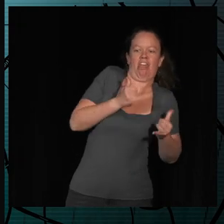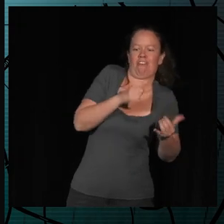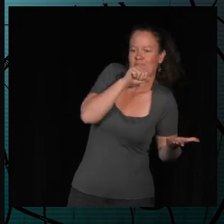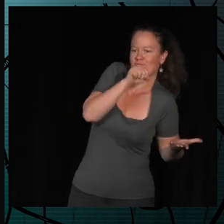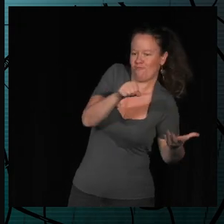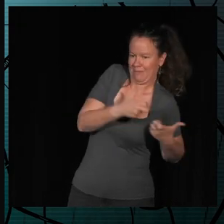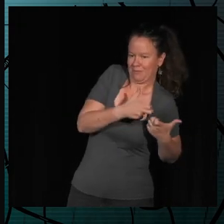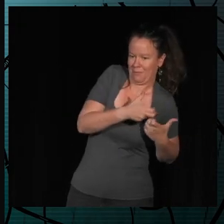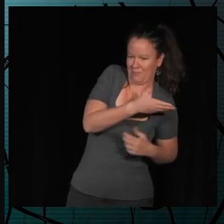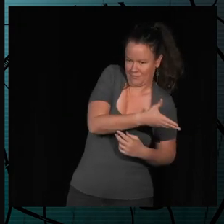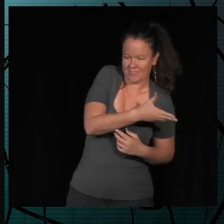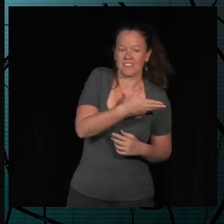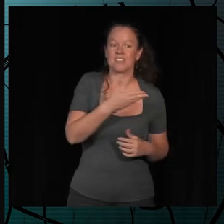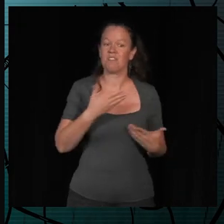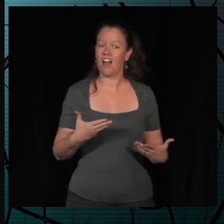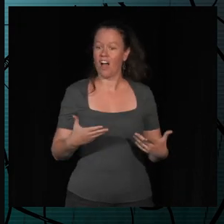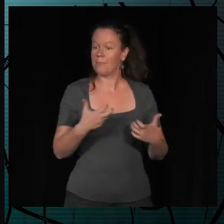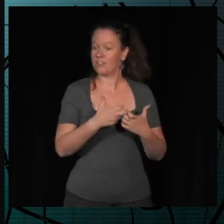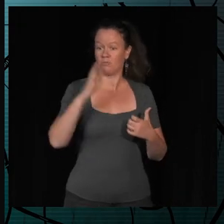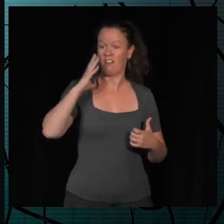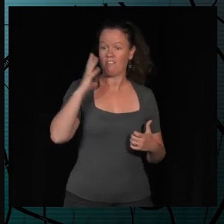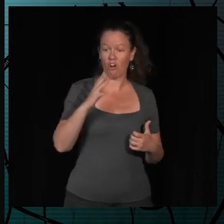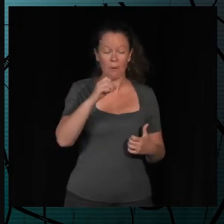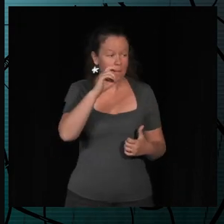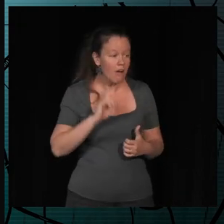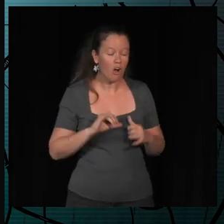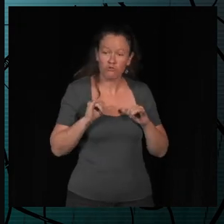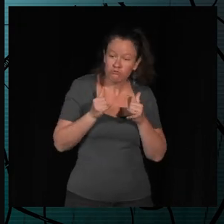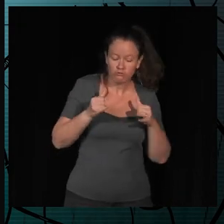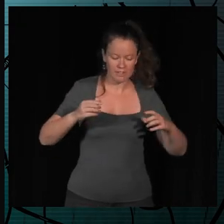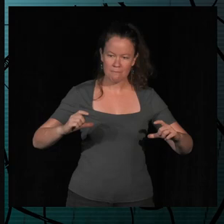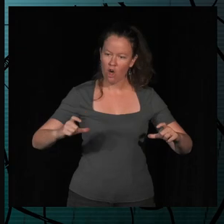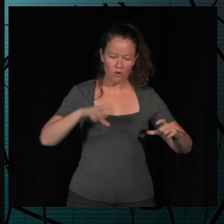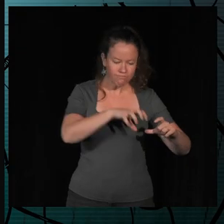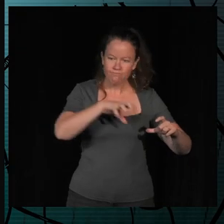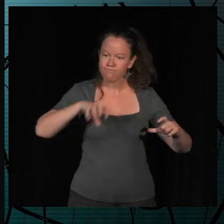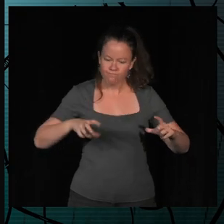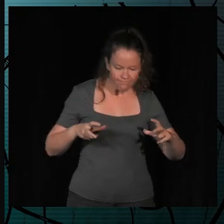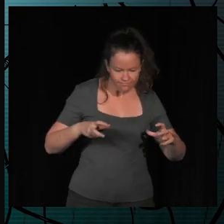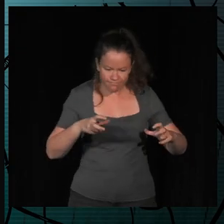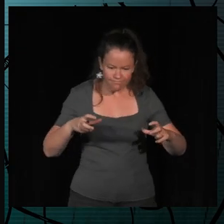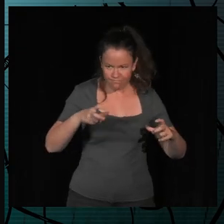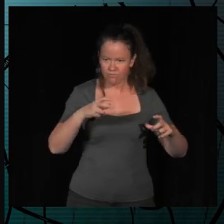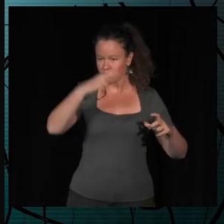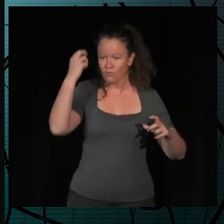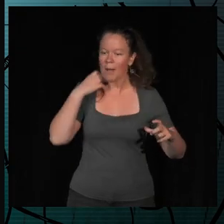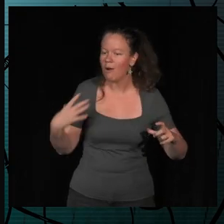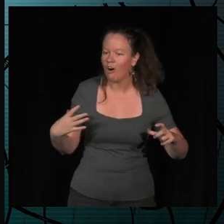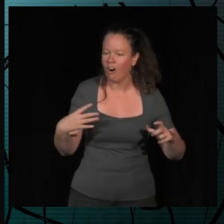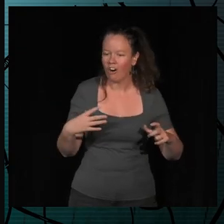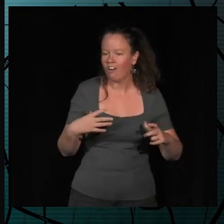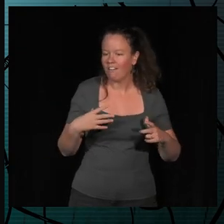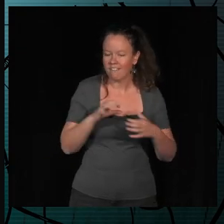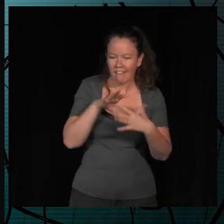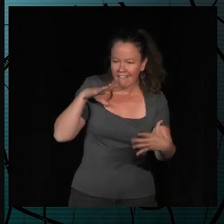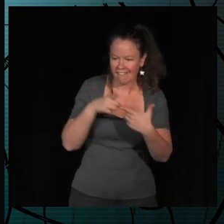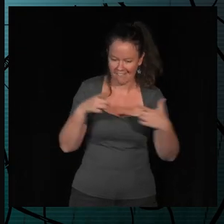sur sa Game Boy euh qui était en noir et blanc au départ avec les jeux d'aujourd'hui qui sont en temps réel avec